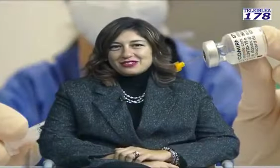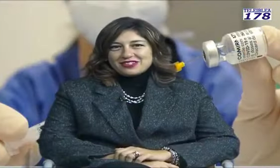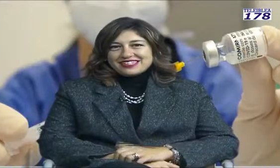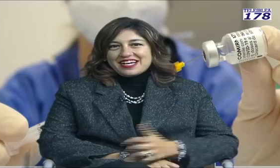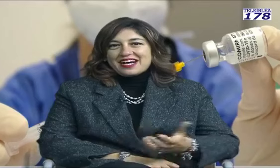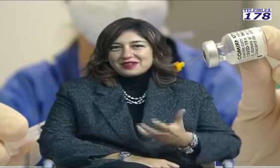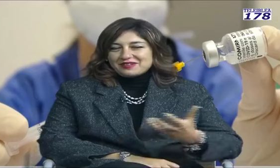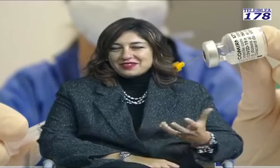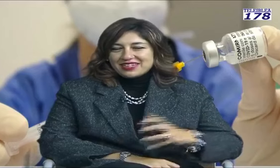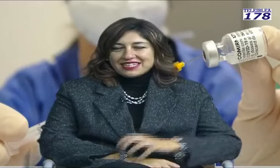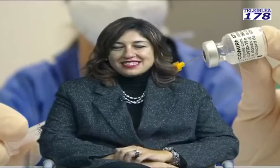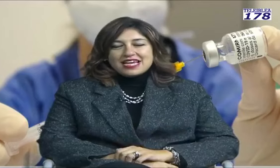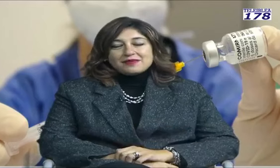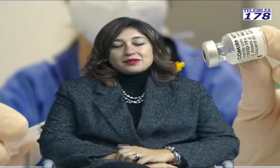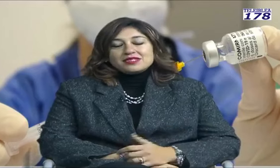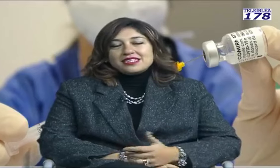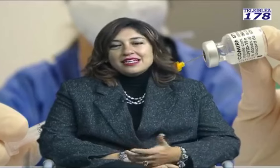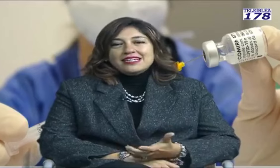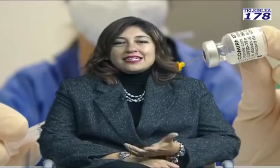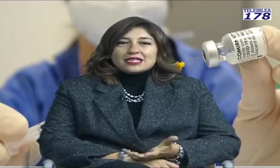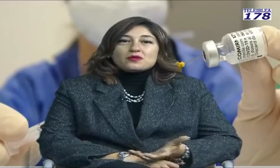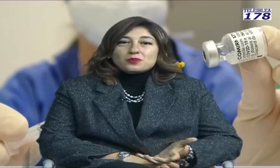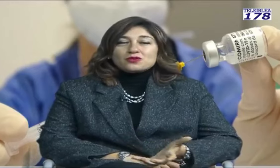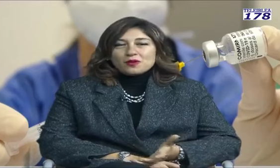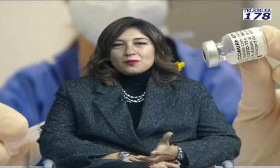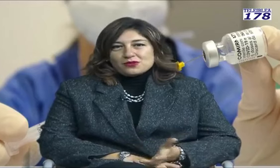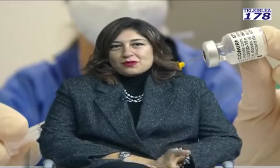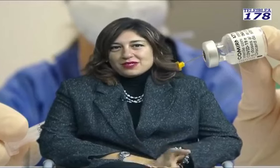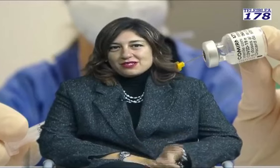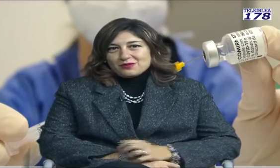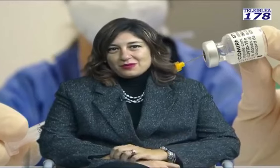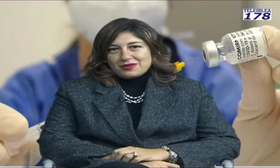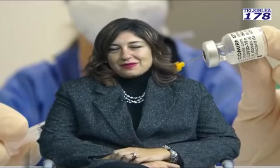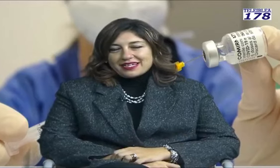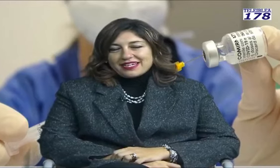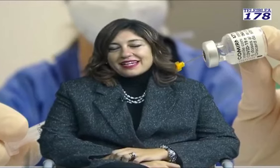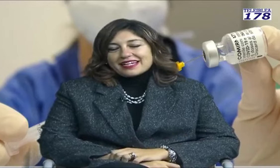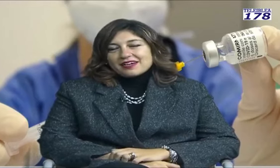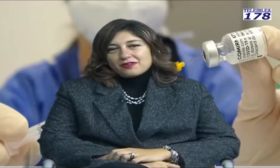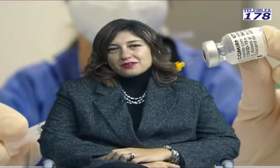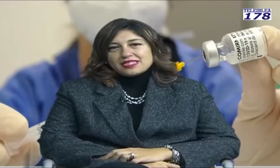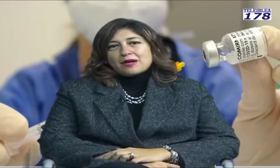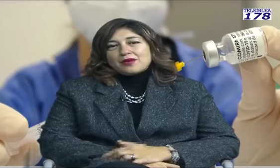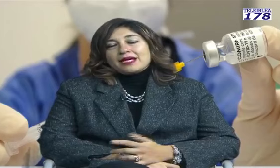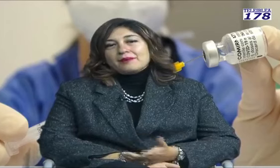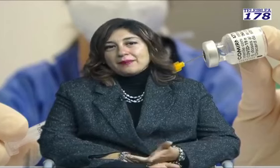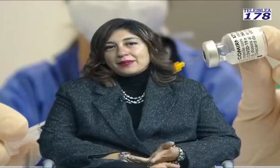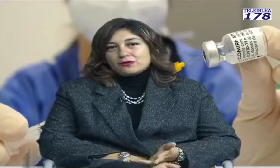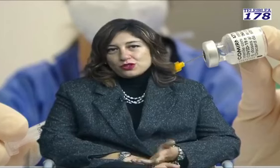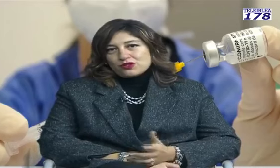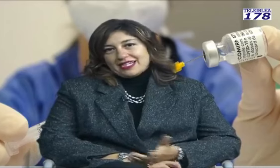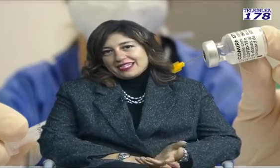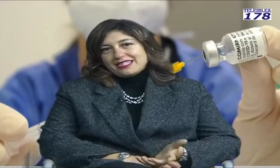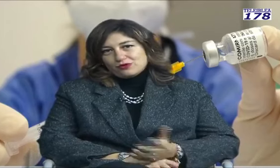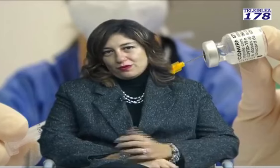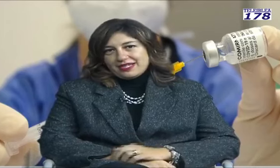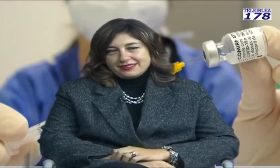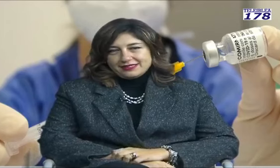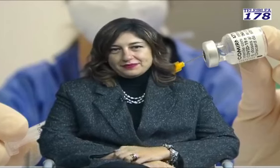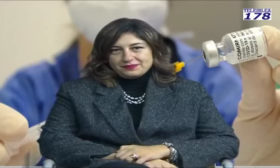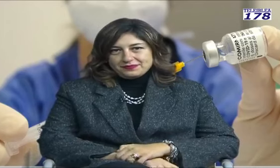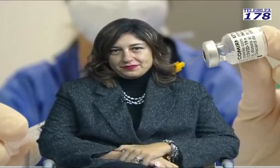siamo ritornati a vivere insieme. Quindi purtroppo sì, questo è un problema che affrontiamo e per cui ci sono anche degli